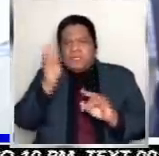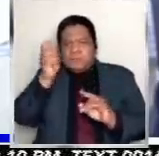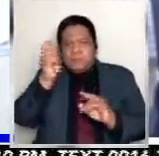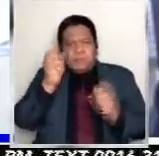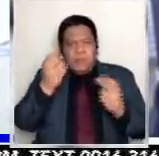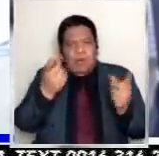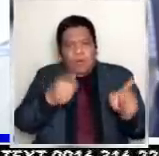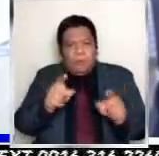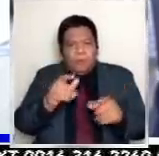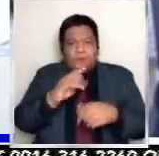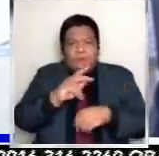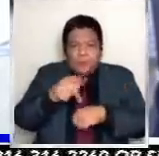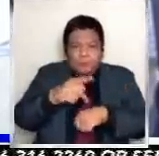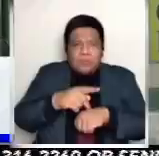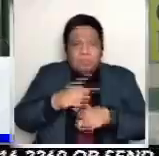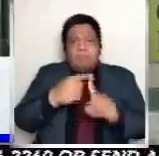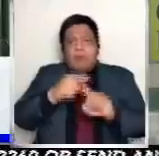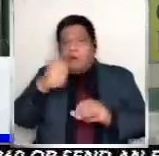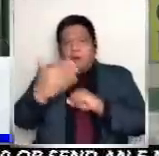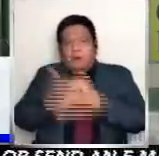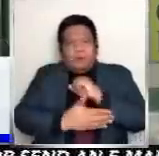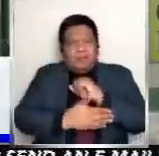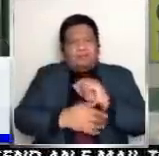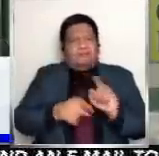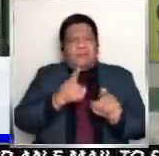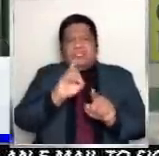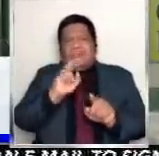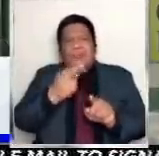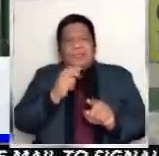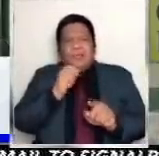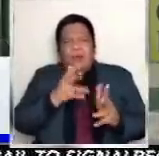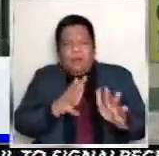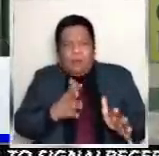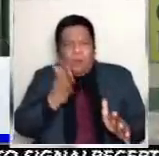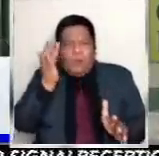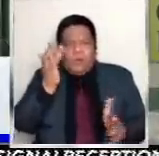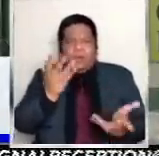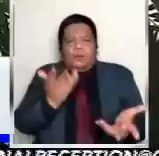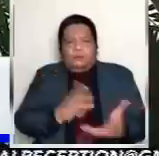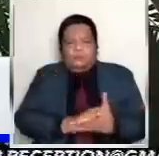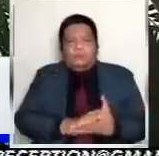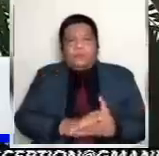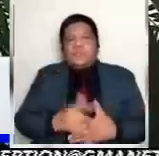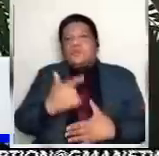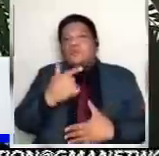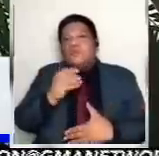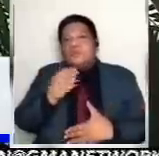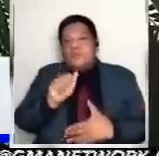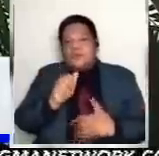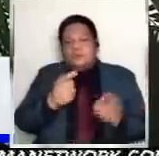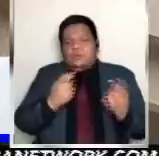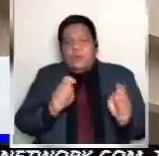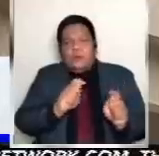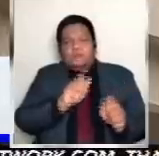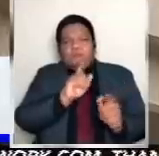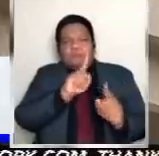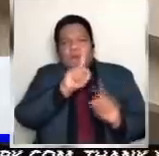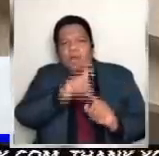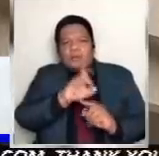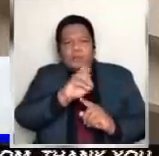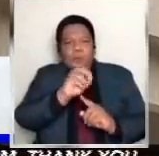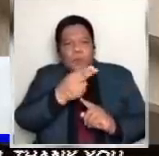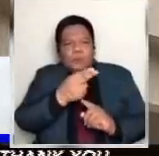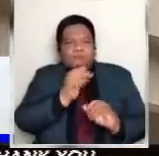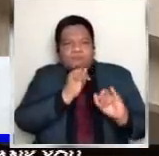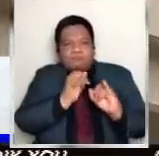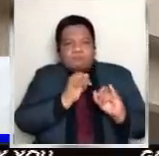mundo, ayaw nilang payagan. Sinusubukan pa ng GMA News na kunin ang panig ng Department of Health ukol dito, pero paglilinaw